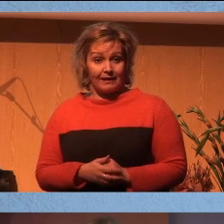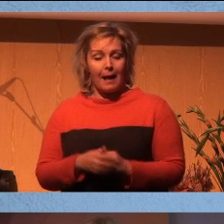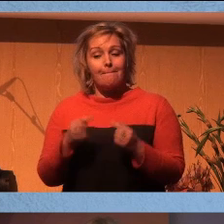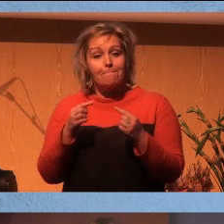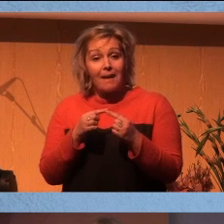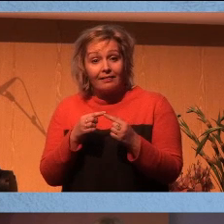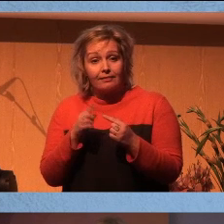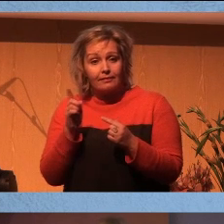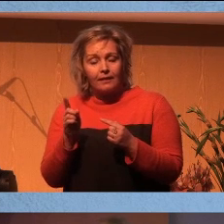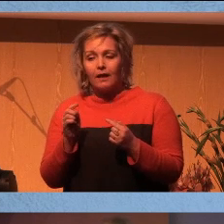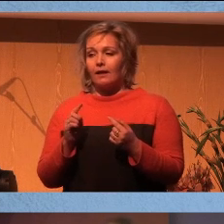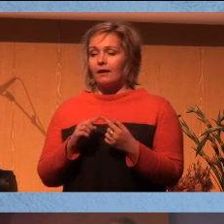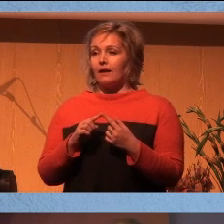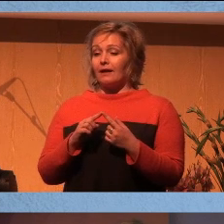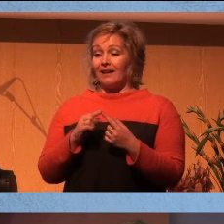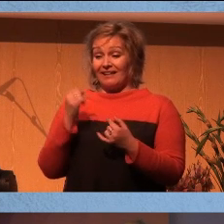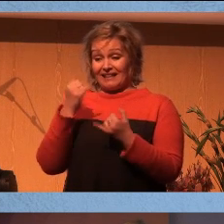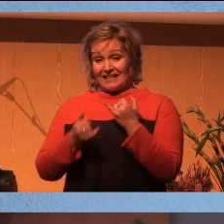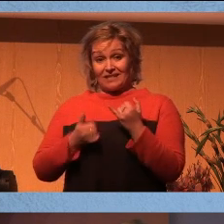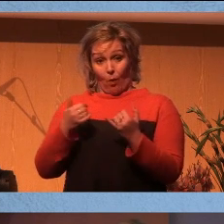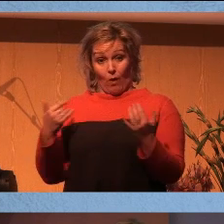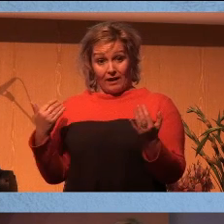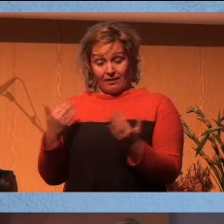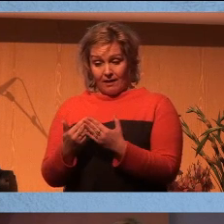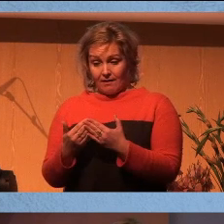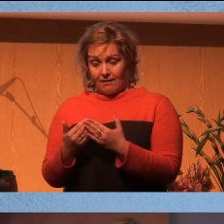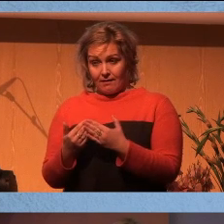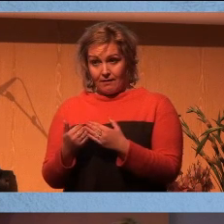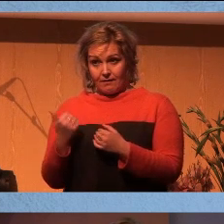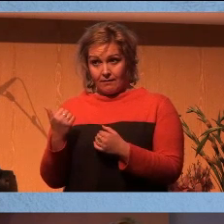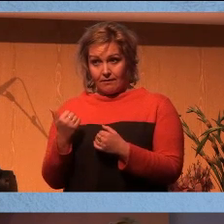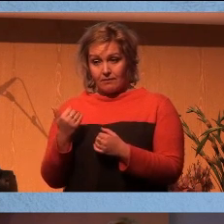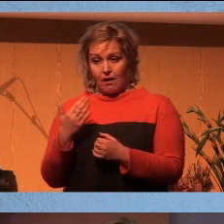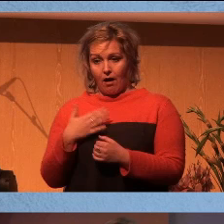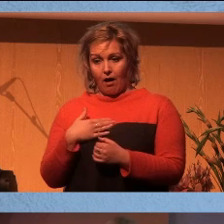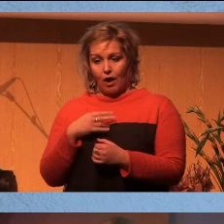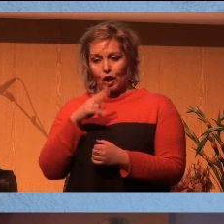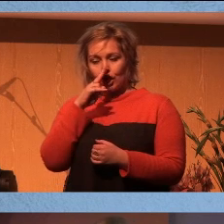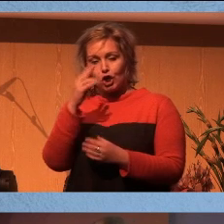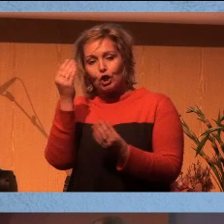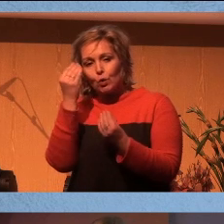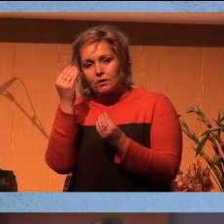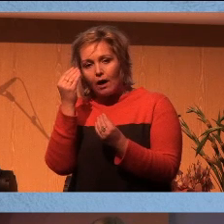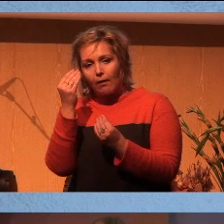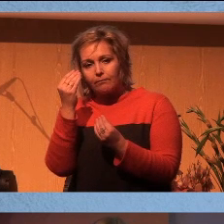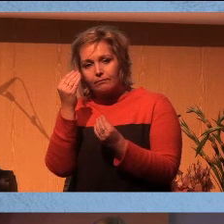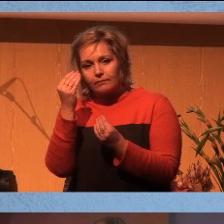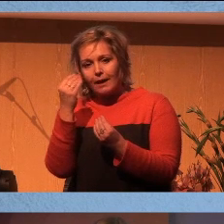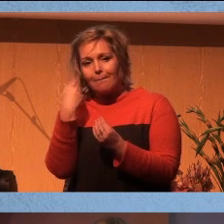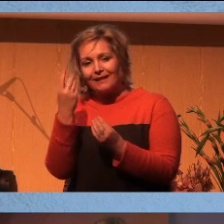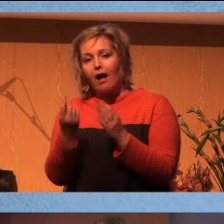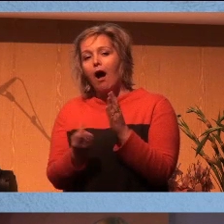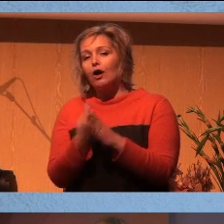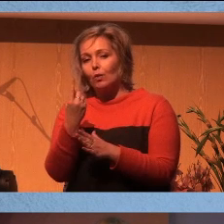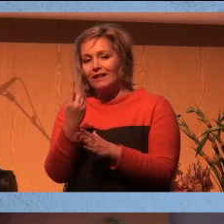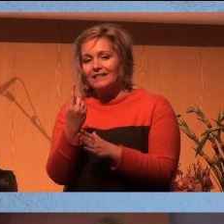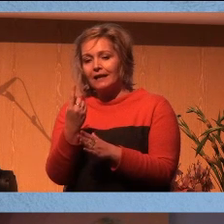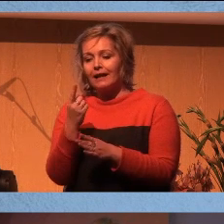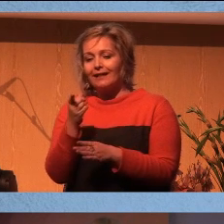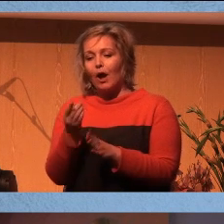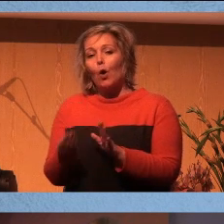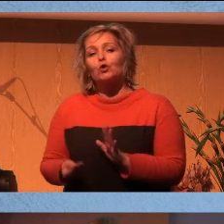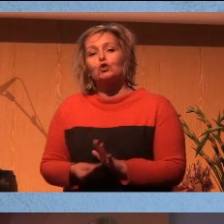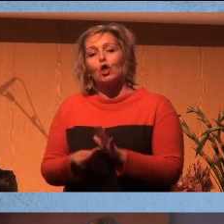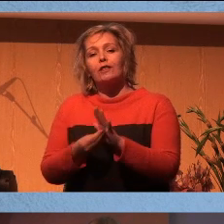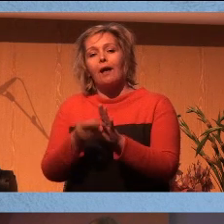Men i de siste årene har en ny kunnskap blitt aktualisert. Nemlig det å